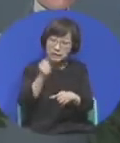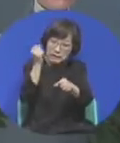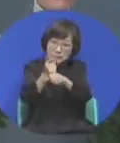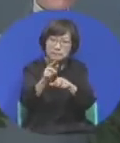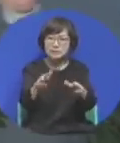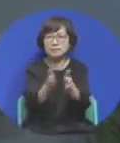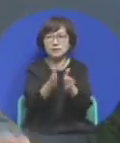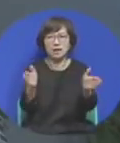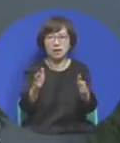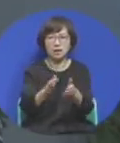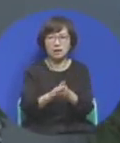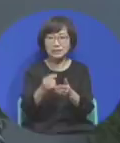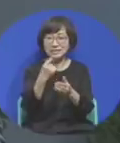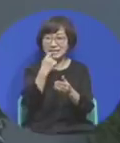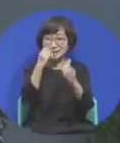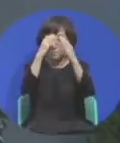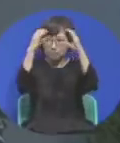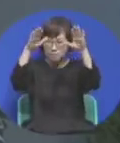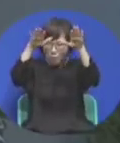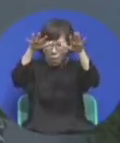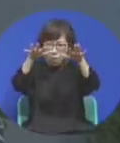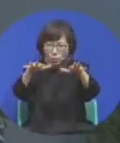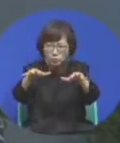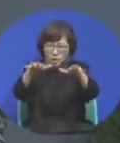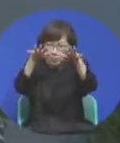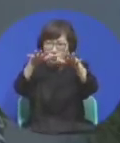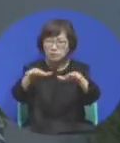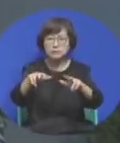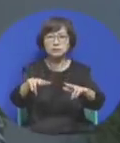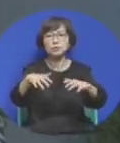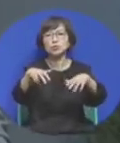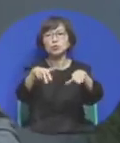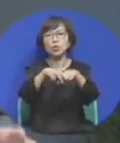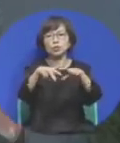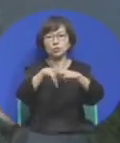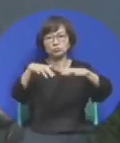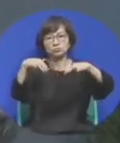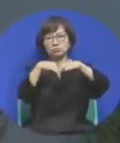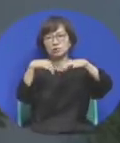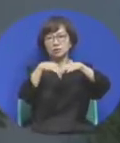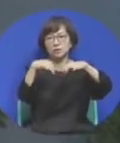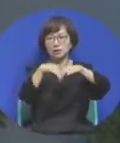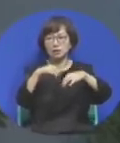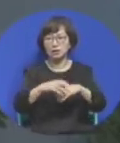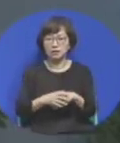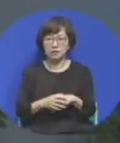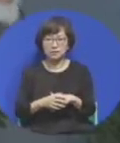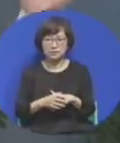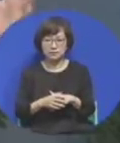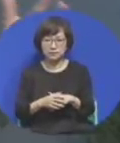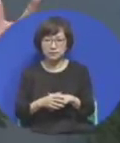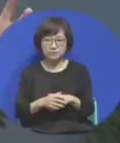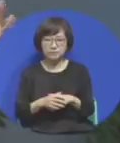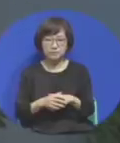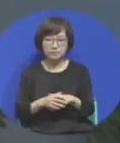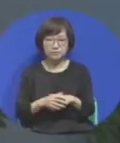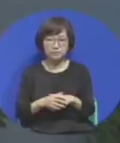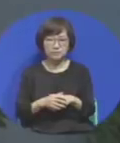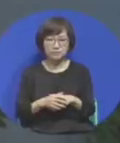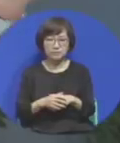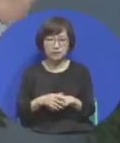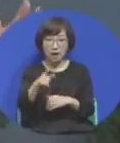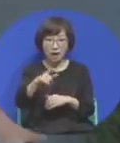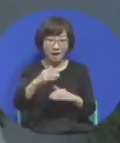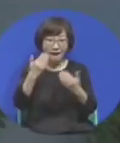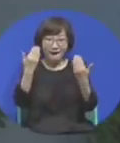out. 무슬림, 저 종교 전쟁입니다. The Muslims, all that is a religious warfare. 이제는 쟤들이 찾아다니면서요. 학교에 아이들 모여서